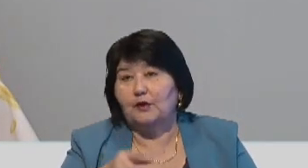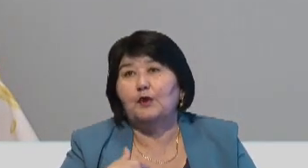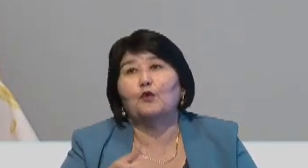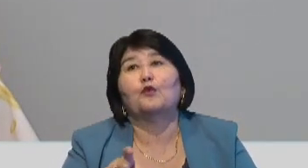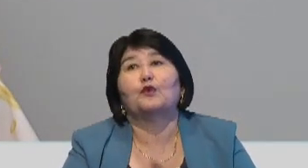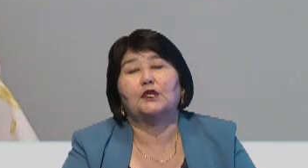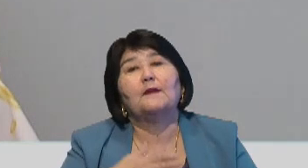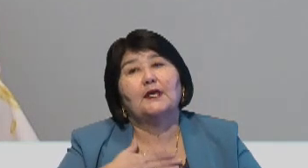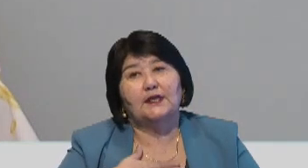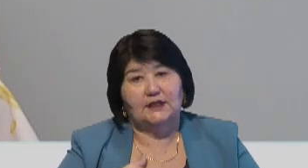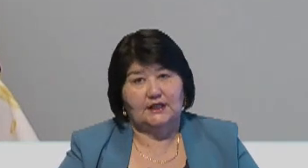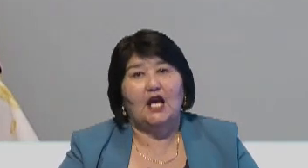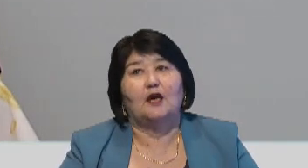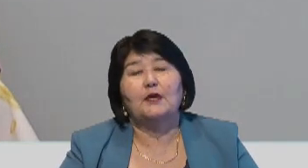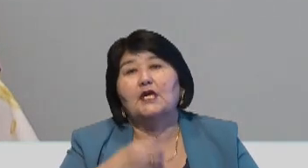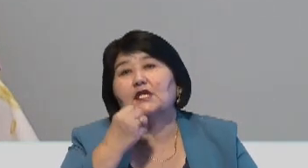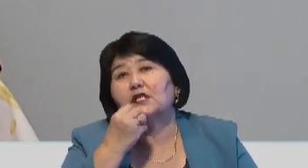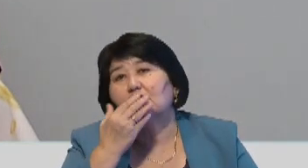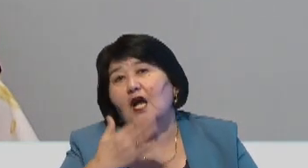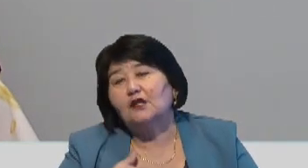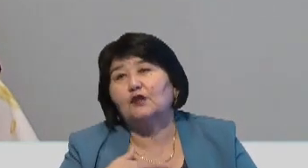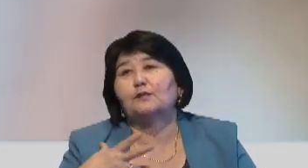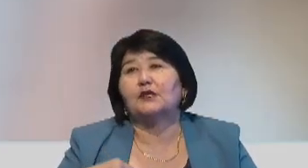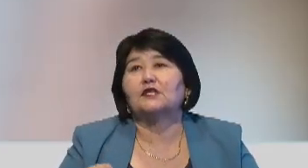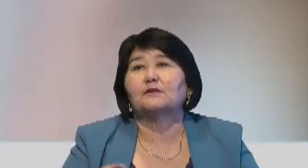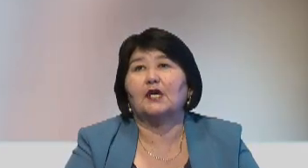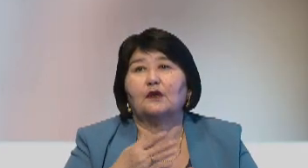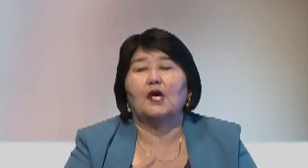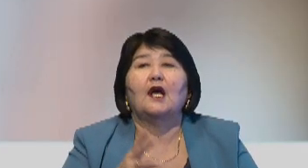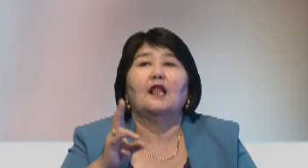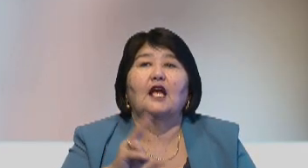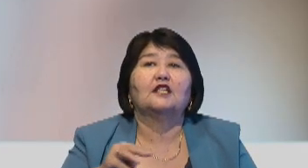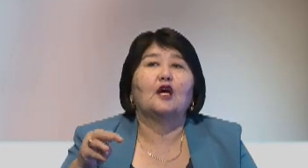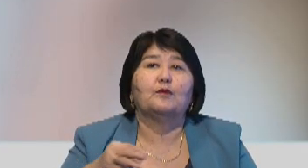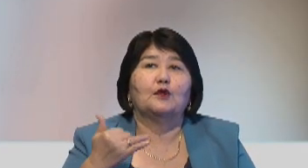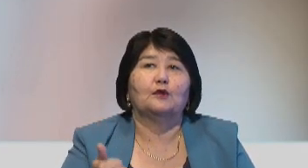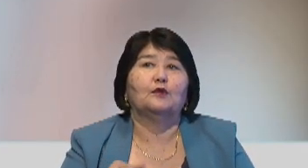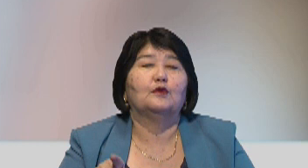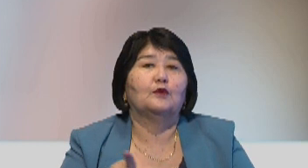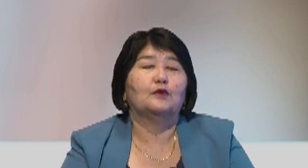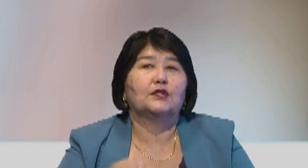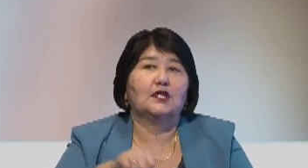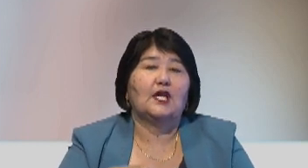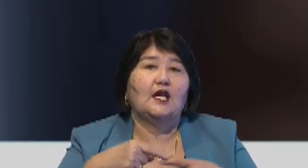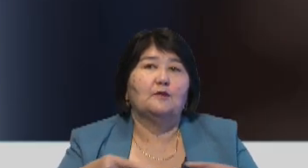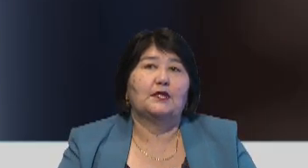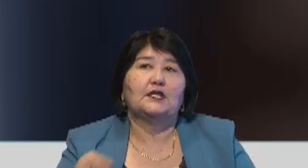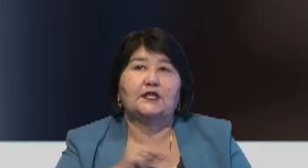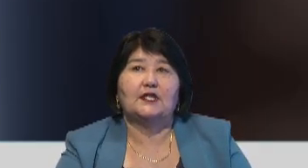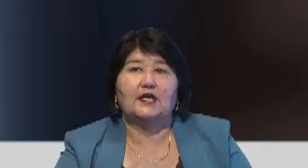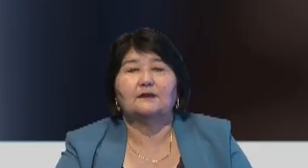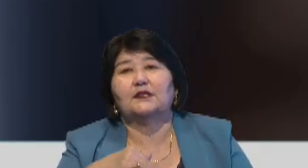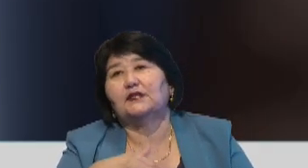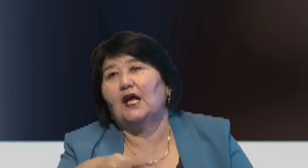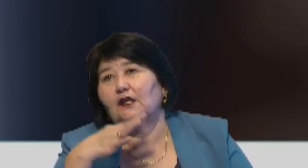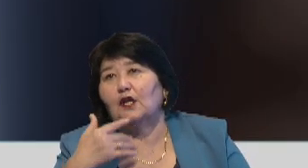өте ризамын, жақсы көремін, қызымдай көремін. Наталья Мишукованың осы сюжетке енбей қалған бірнеше қызметі мен миссиясы